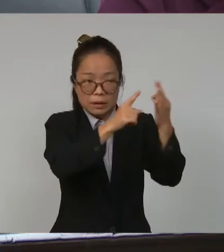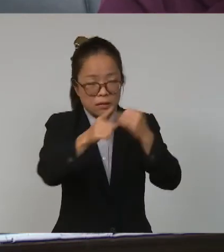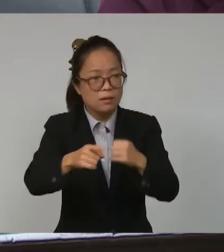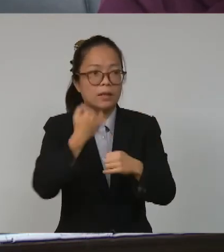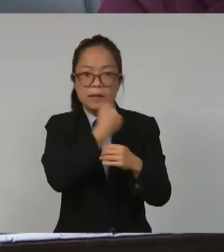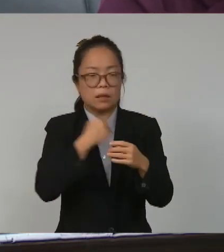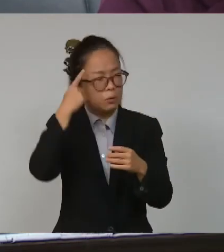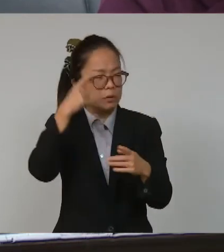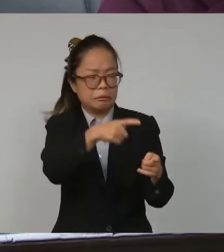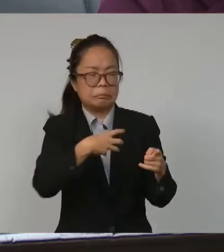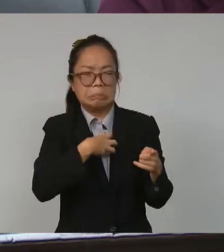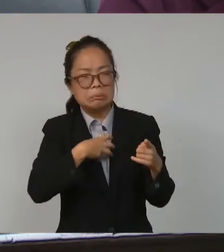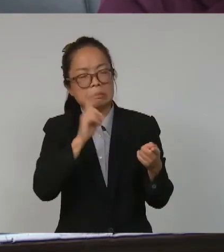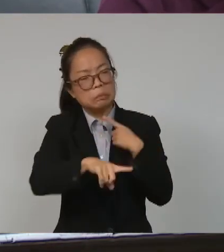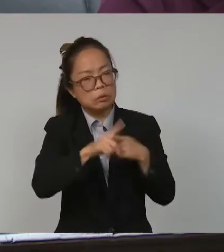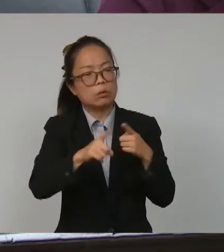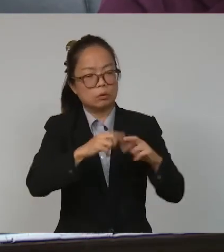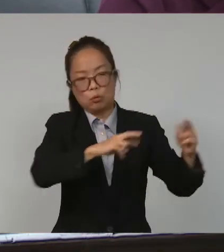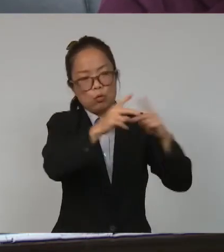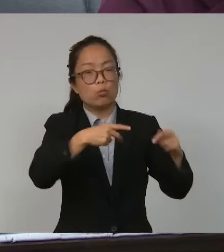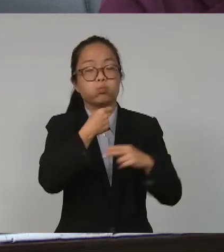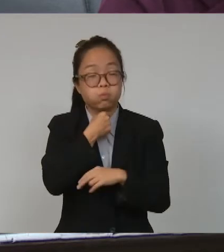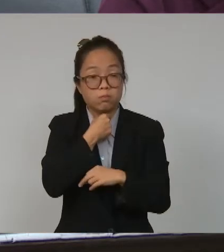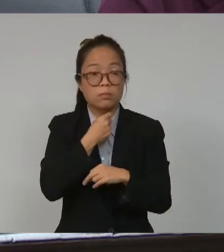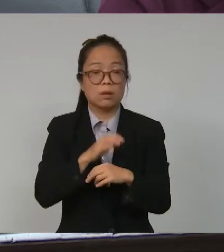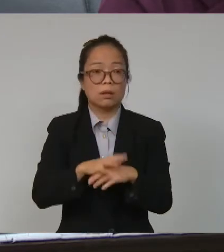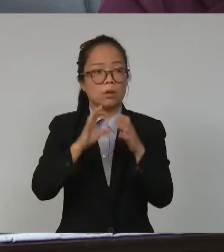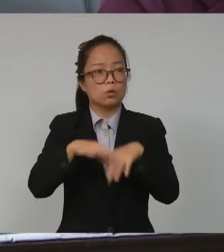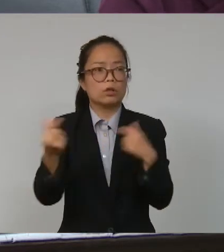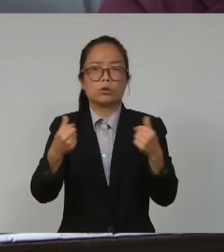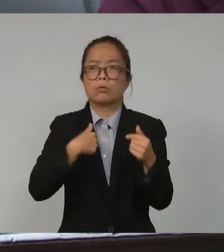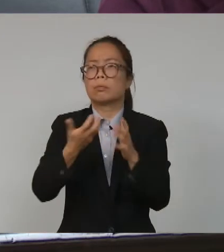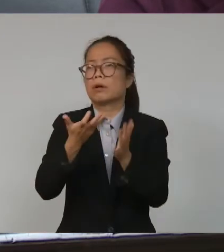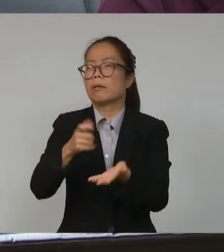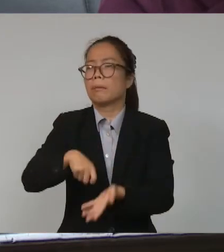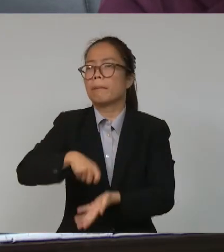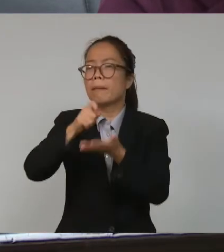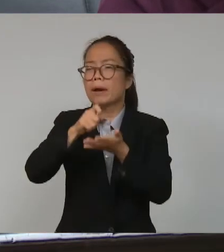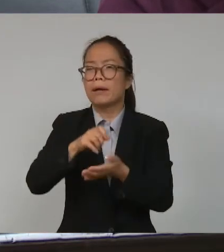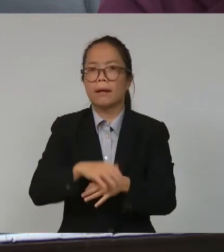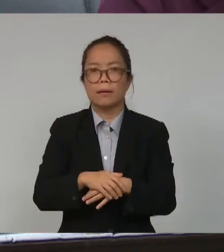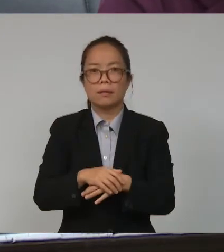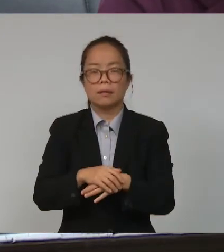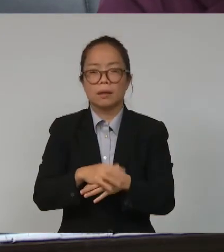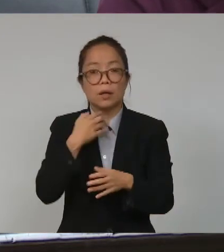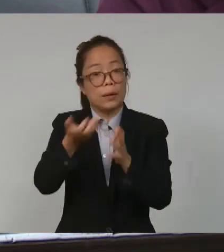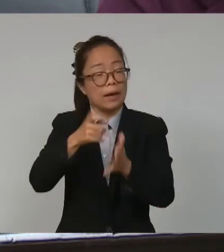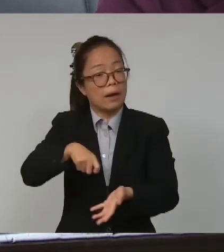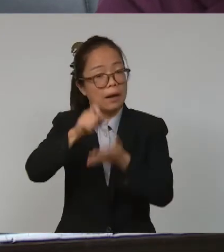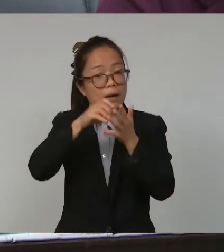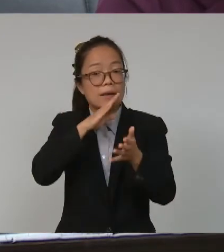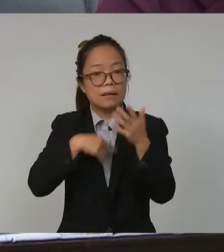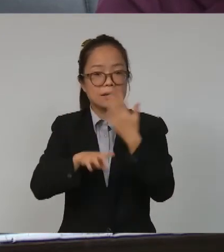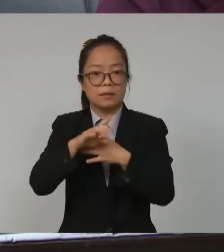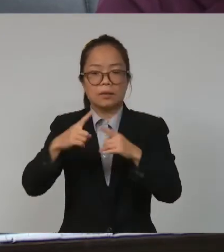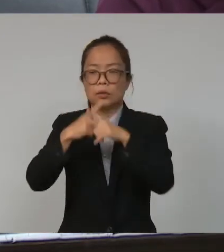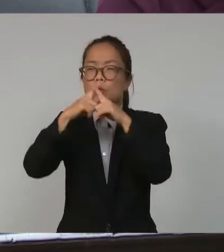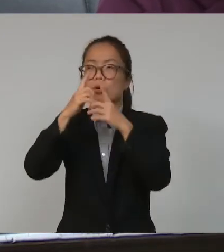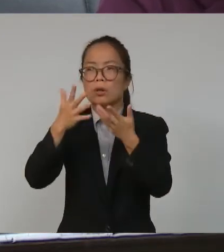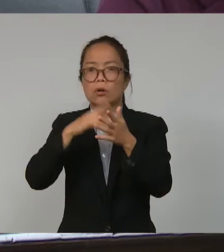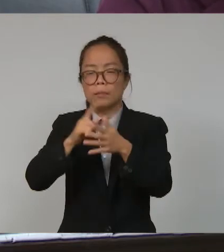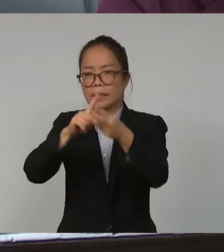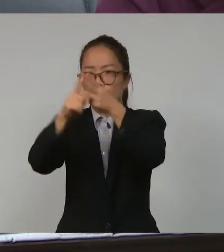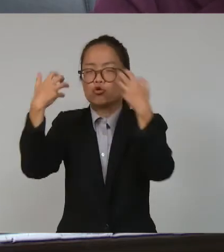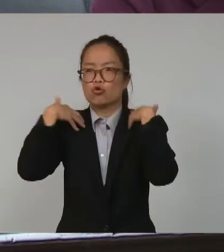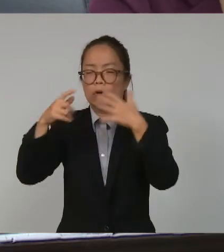家可能觉得不满意，所以因此要做修正。所以呢，就像我们说这个刚刚讲的课益义务诉讼，我们请求主管